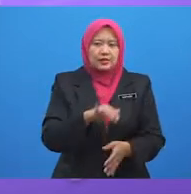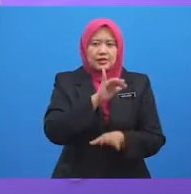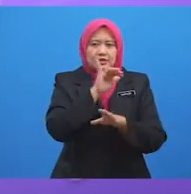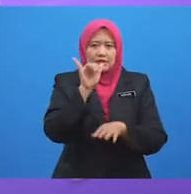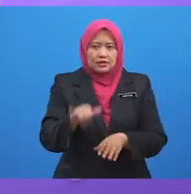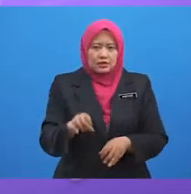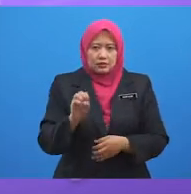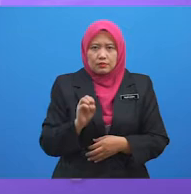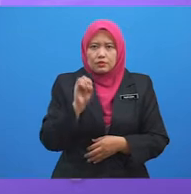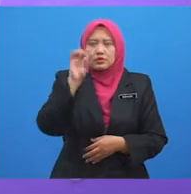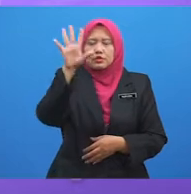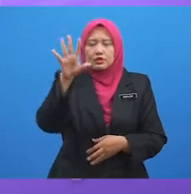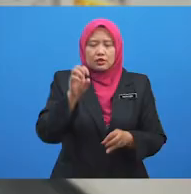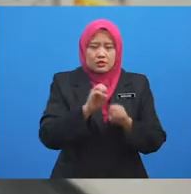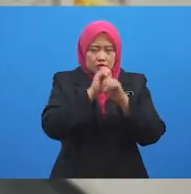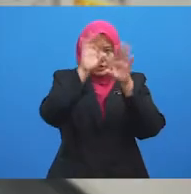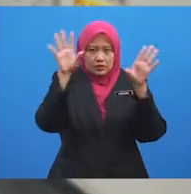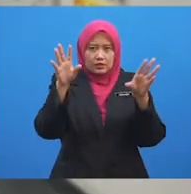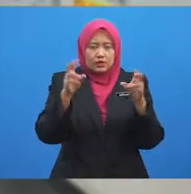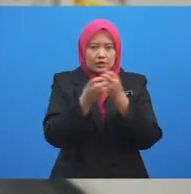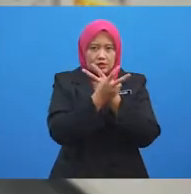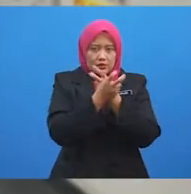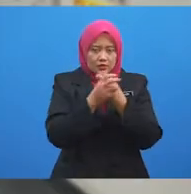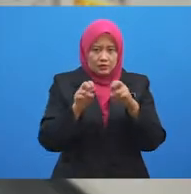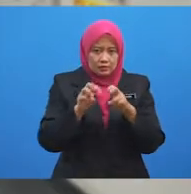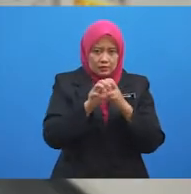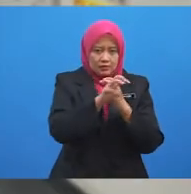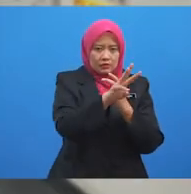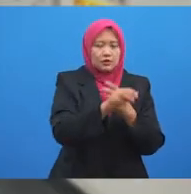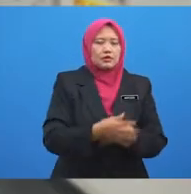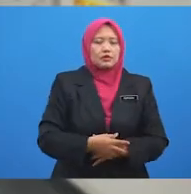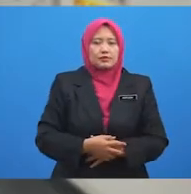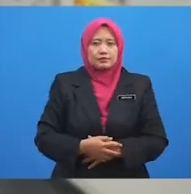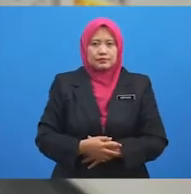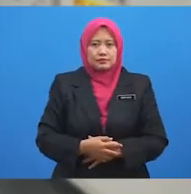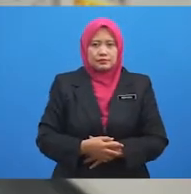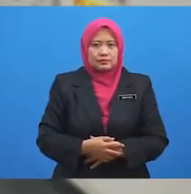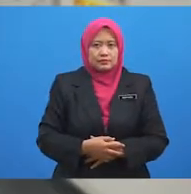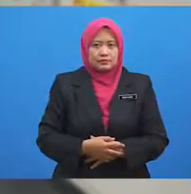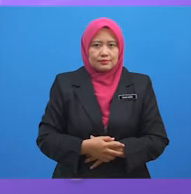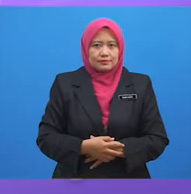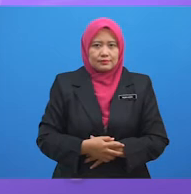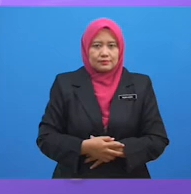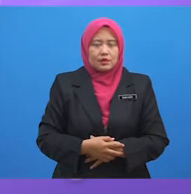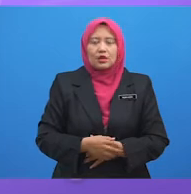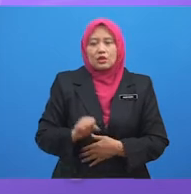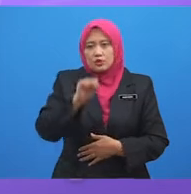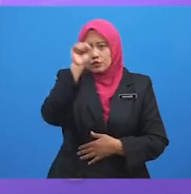sinaran radioaktif. Murid-murid, sila cuba soalan keempat.